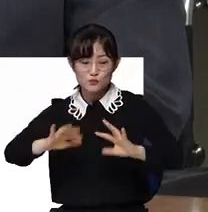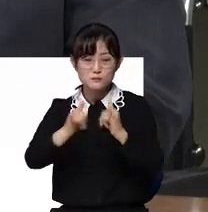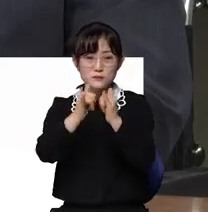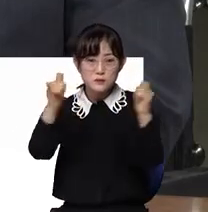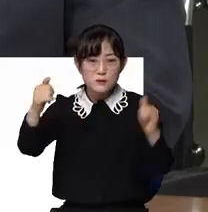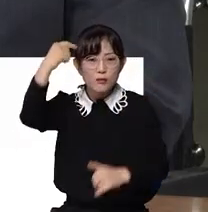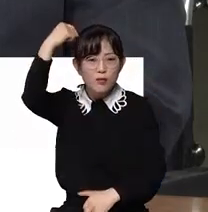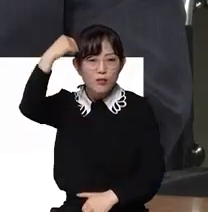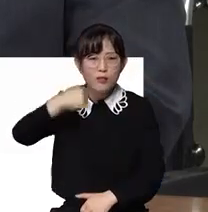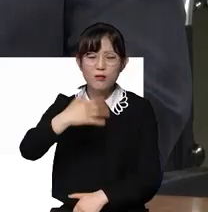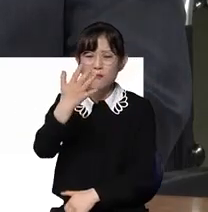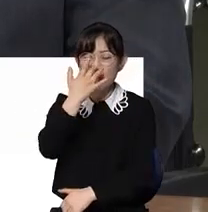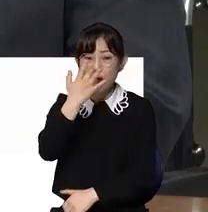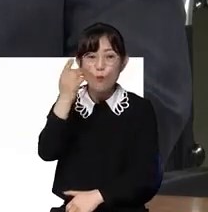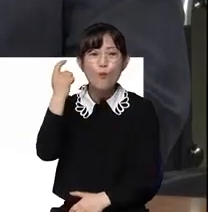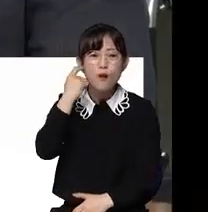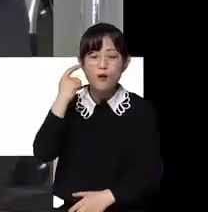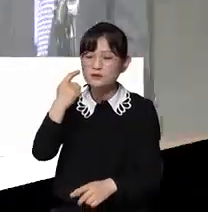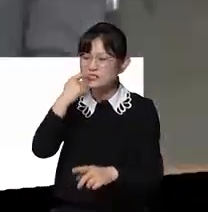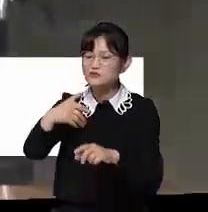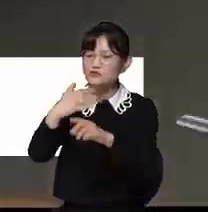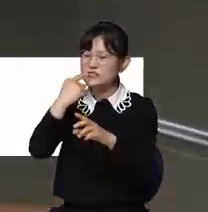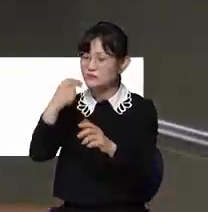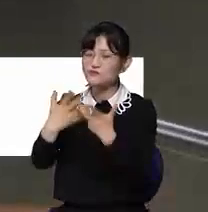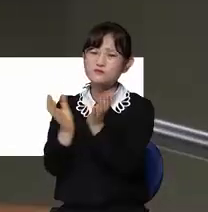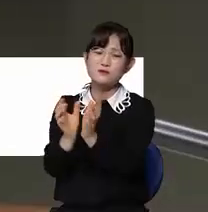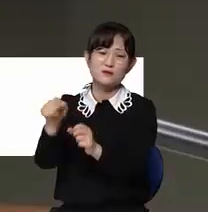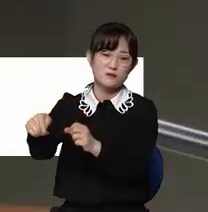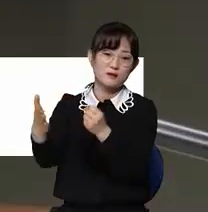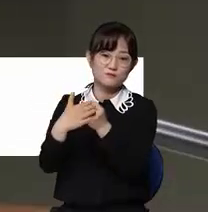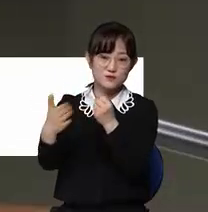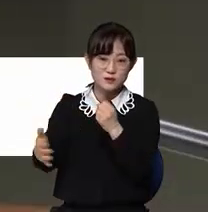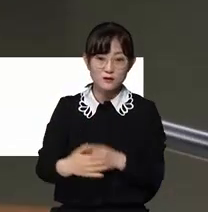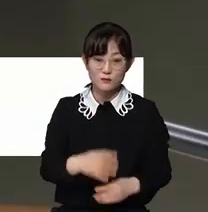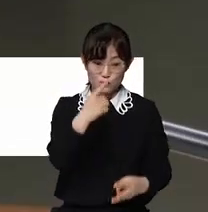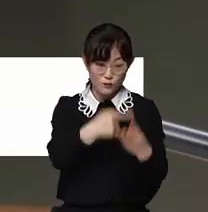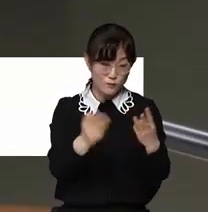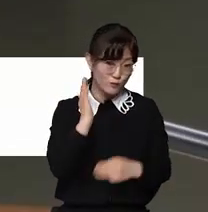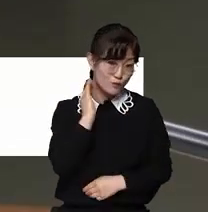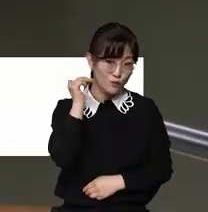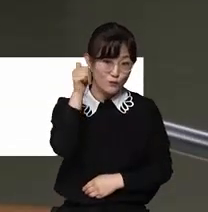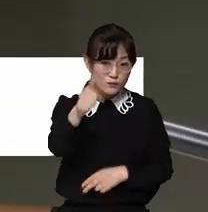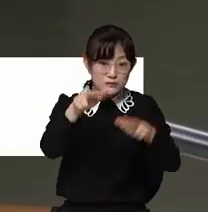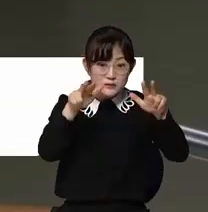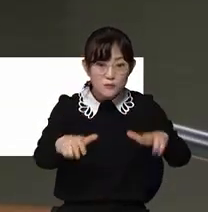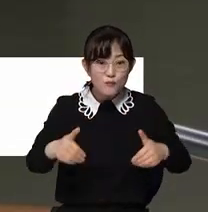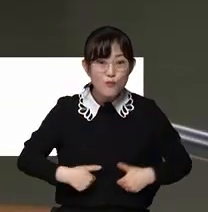자체를 민주당에서 차단하고 있는 겁니다 윤석열 대통령이 아닙니다